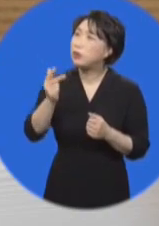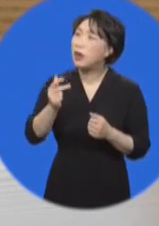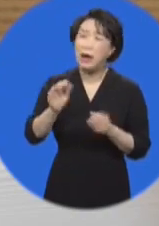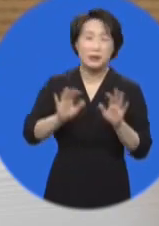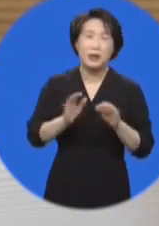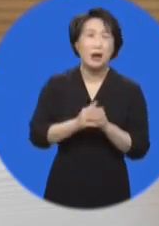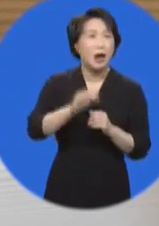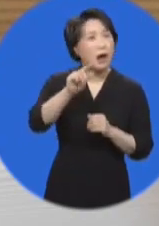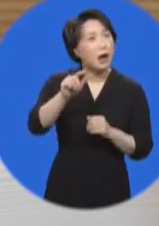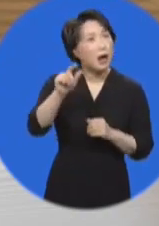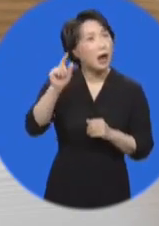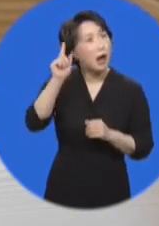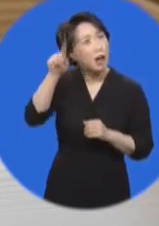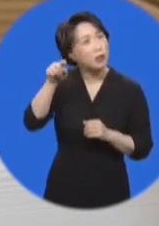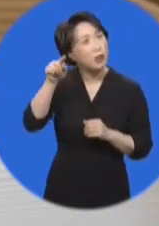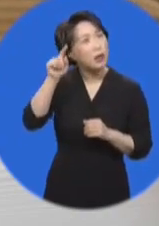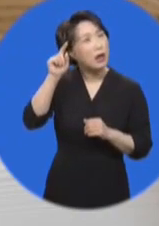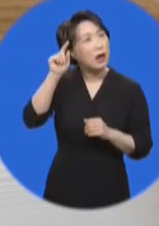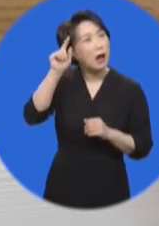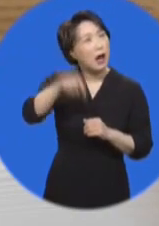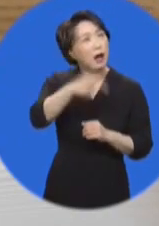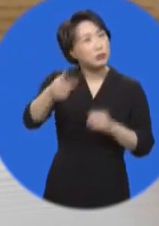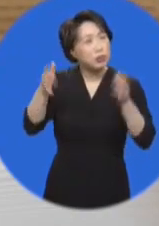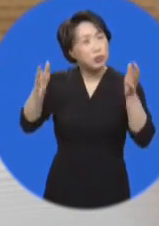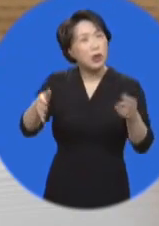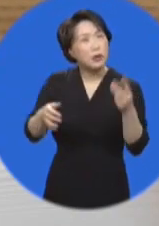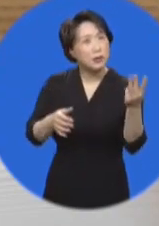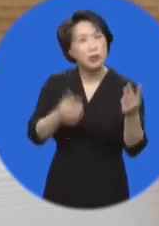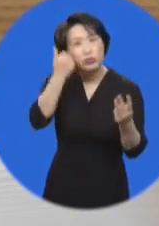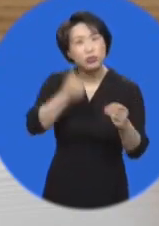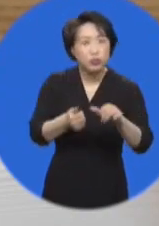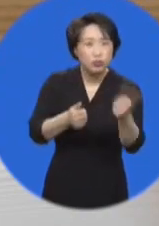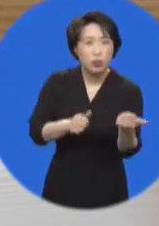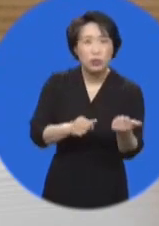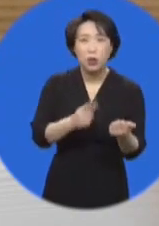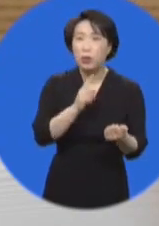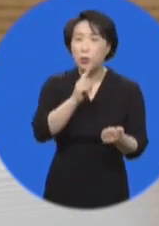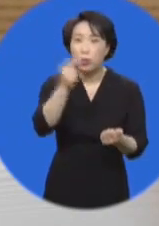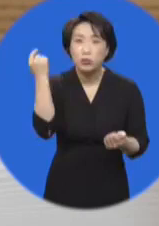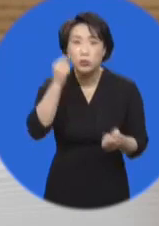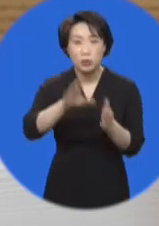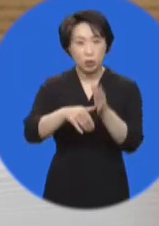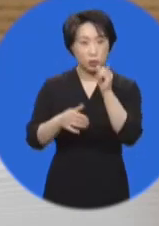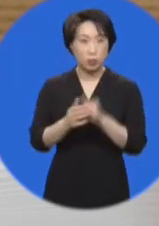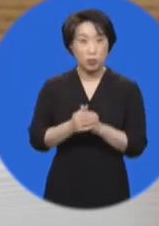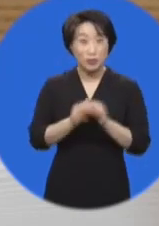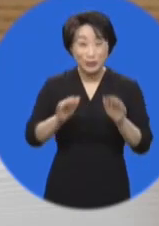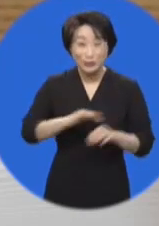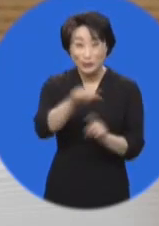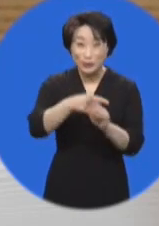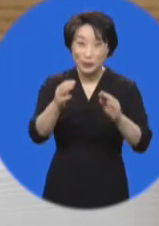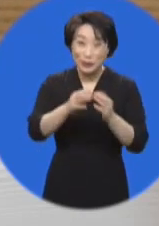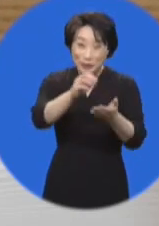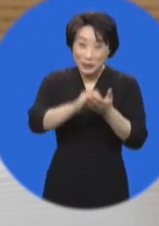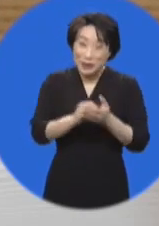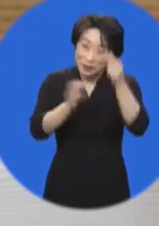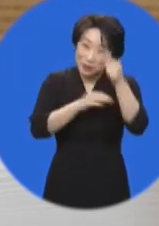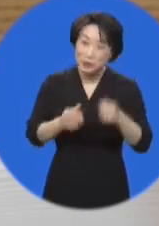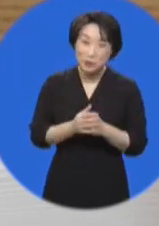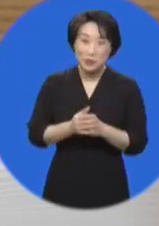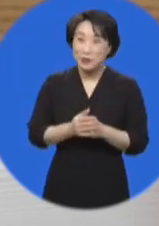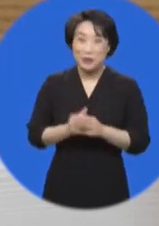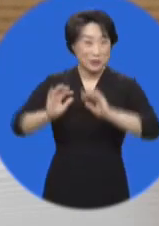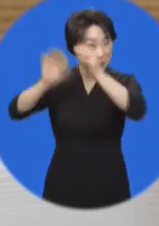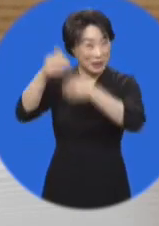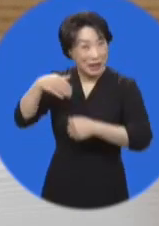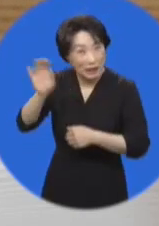하루에 세 건씩 나타날 때도 있잖아요. 근데 우리 교인이 뭐 친구 간 것도 아니고 저